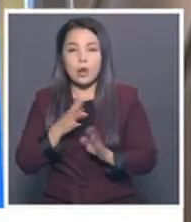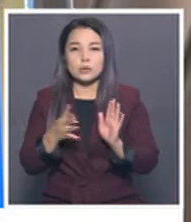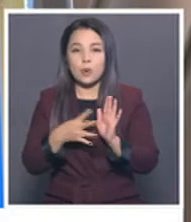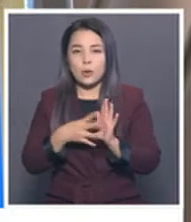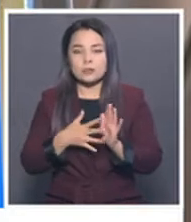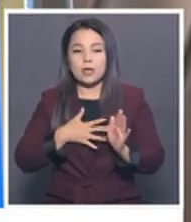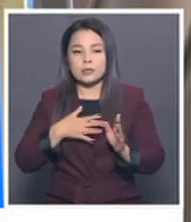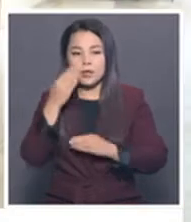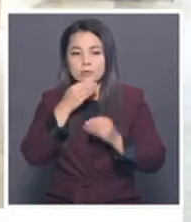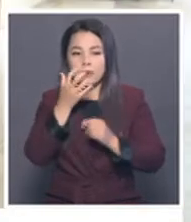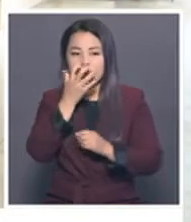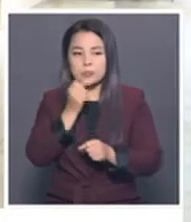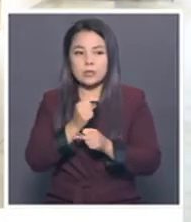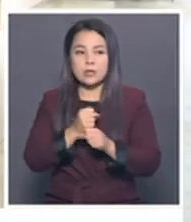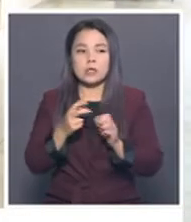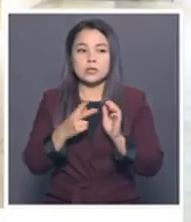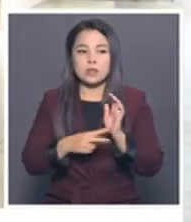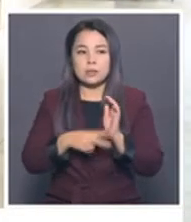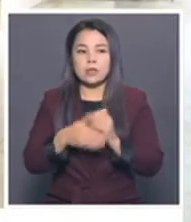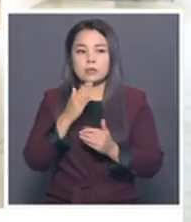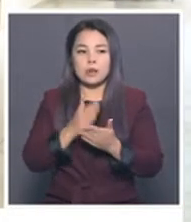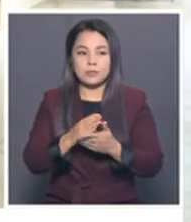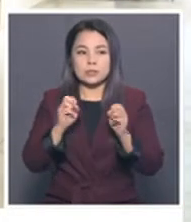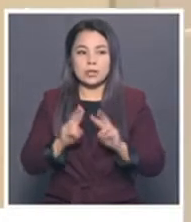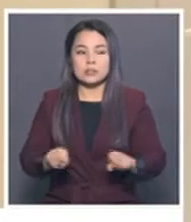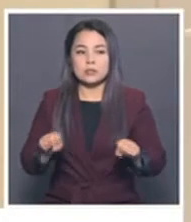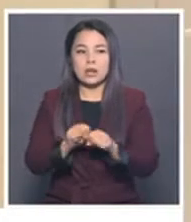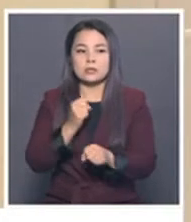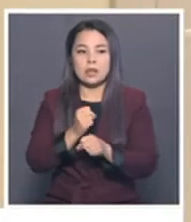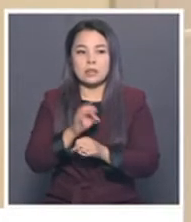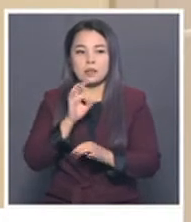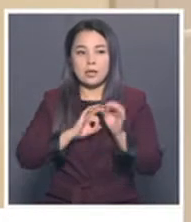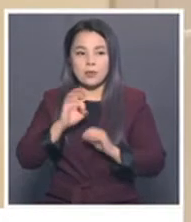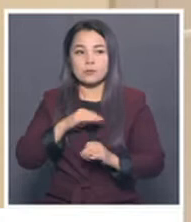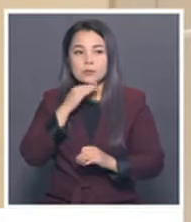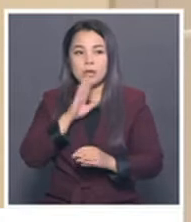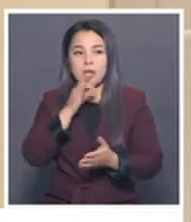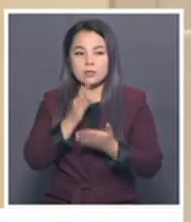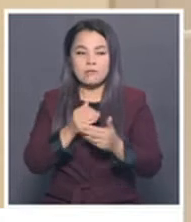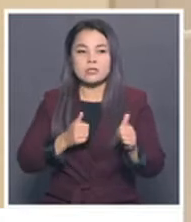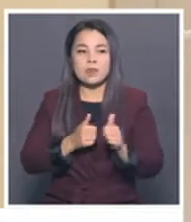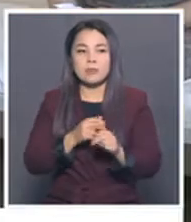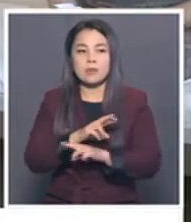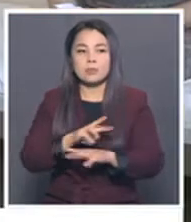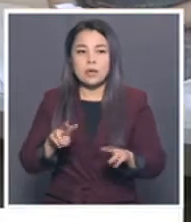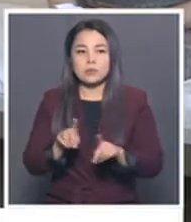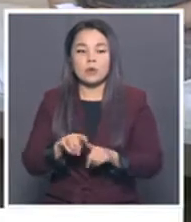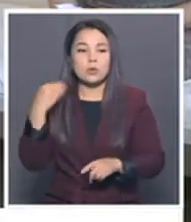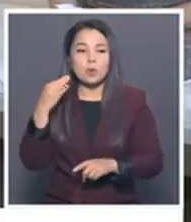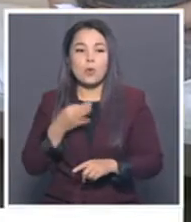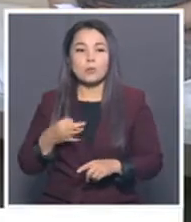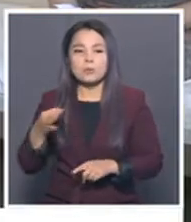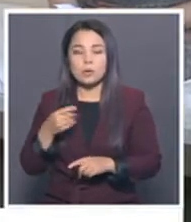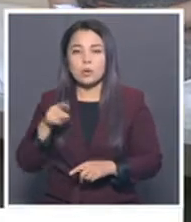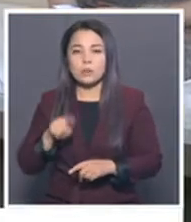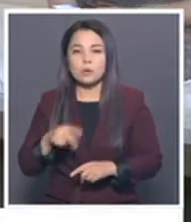желдету аппараты және 70-тен астам оттегі концентраты бар. Дәр-дәрмек қорыда жеткілікті. Вице-министр бұдан соң Түркістан облыстық нөмірі